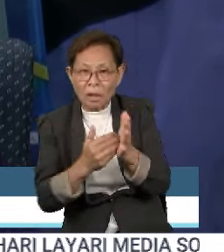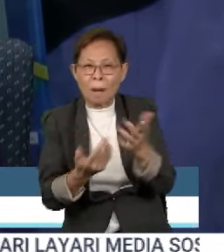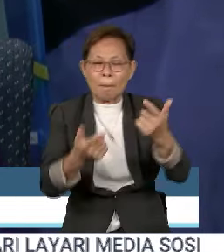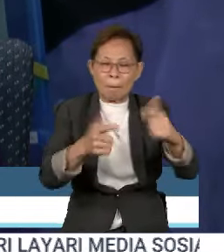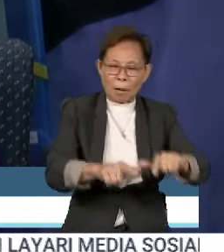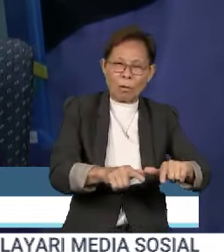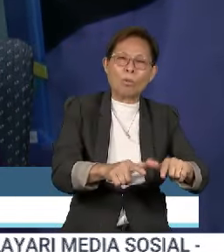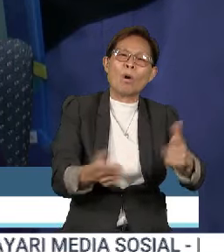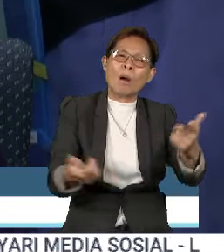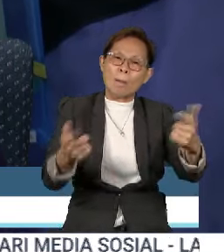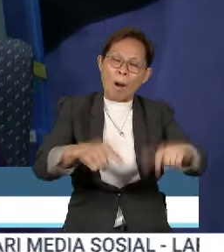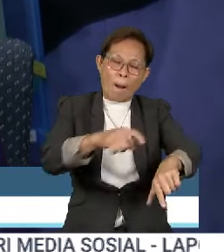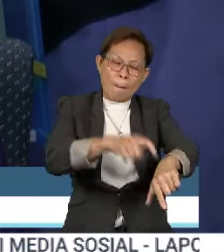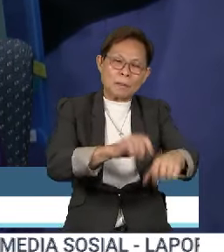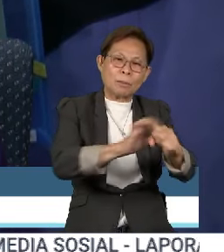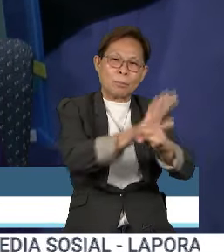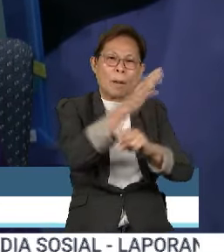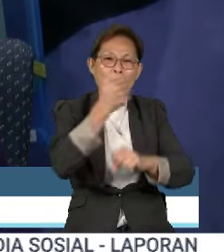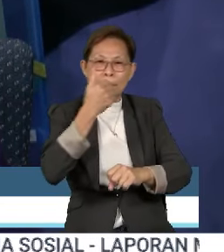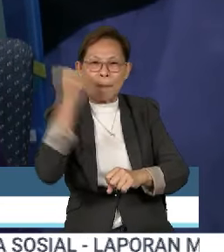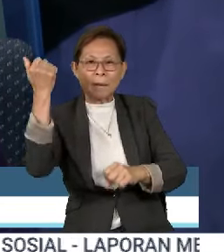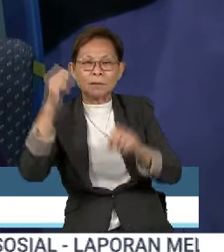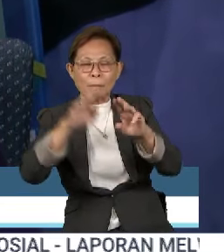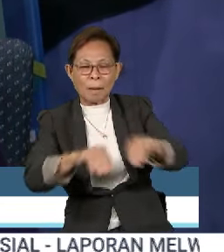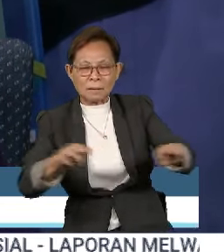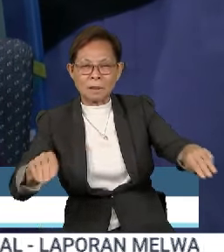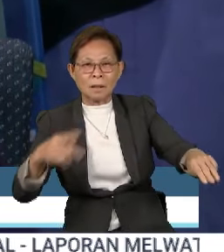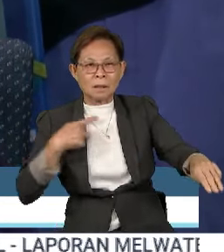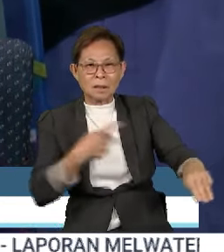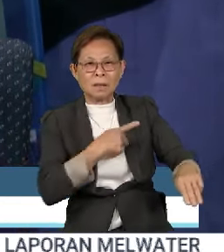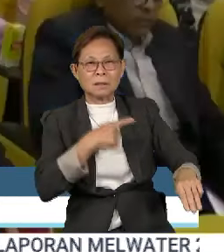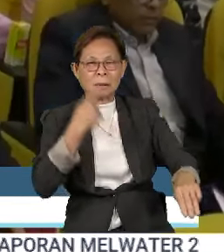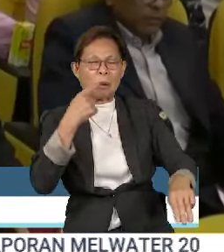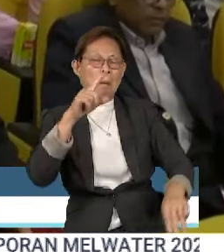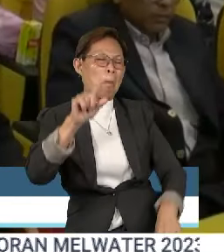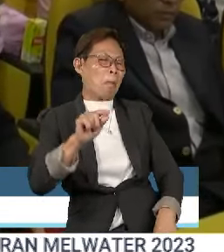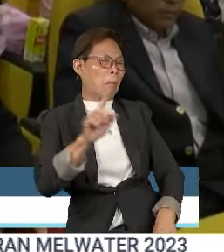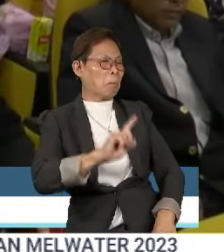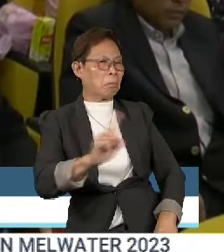tempo pandemik ya ini tidak boleh hampir